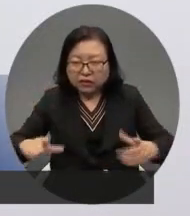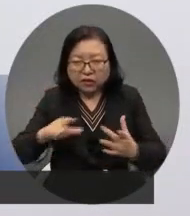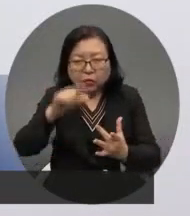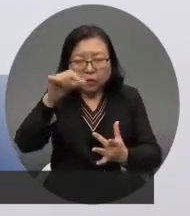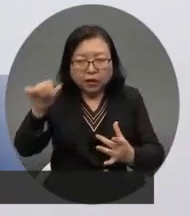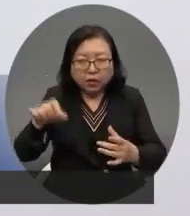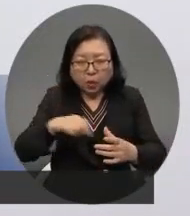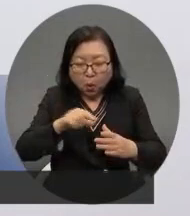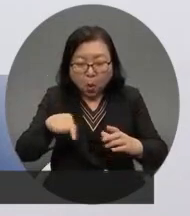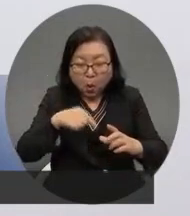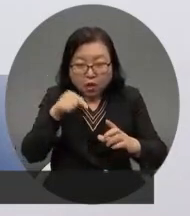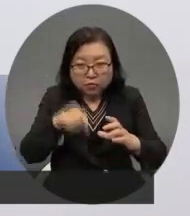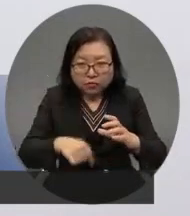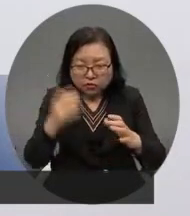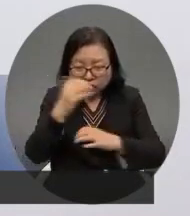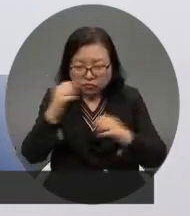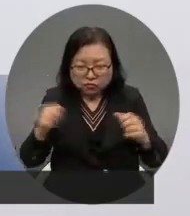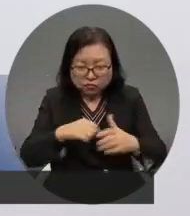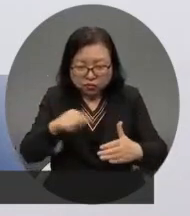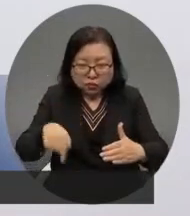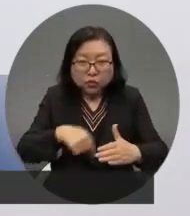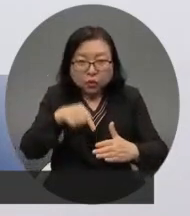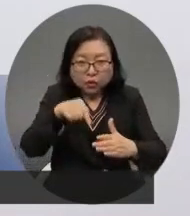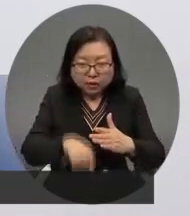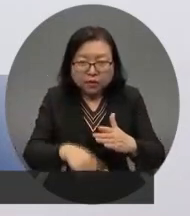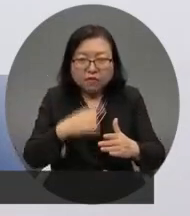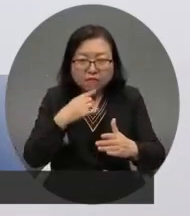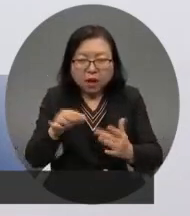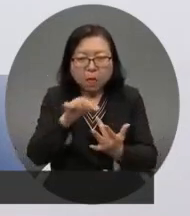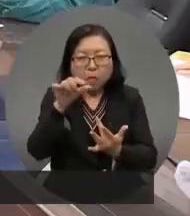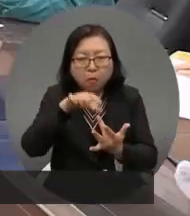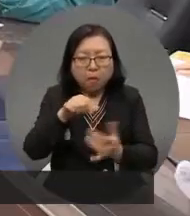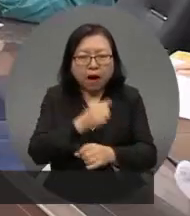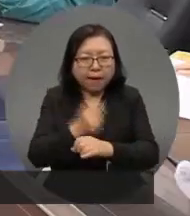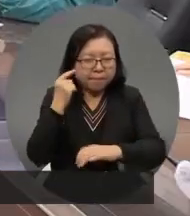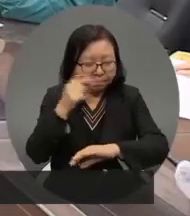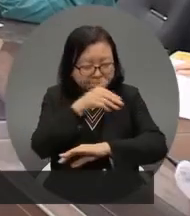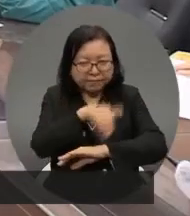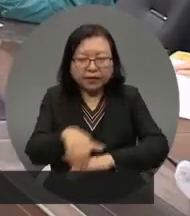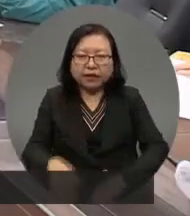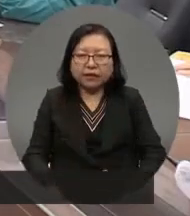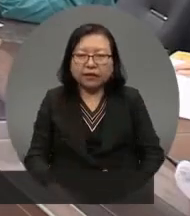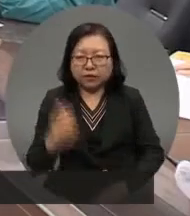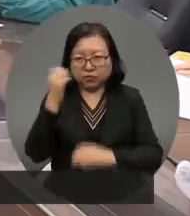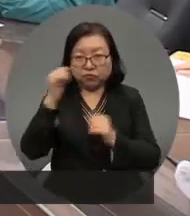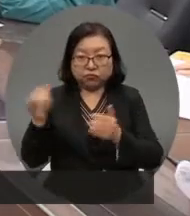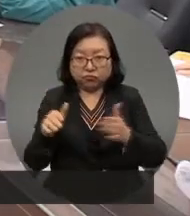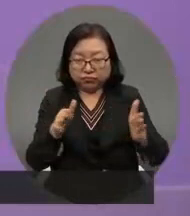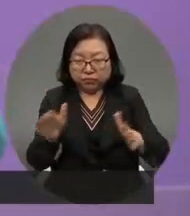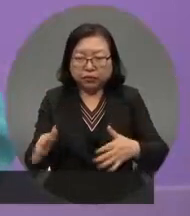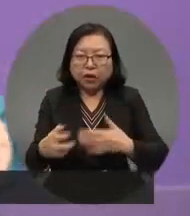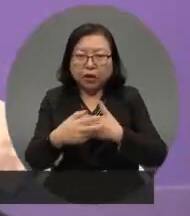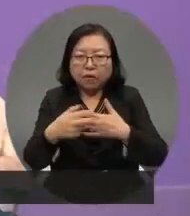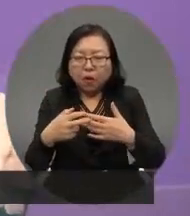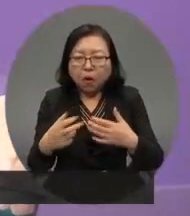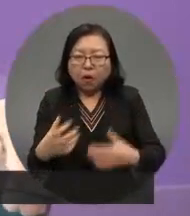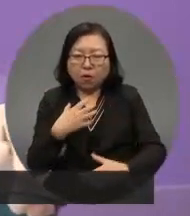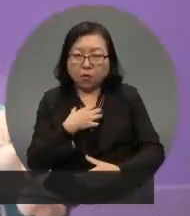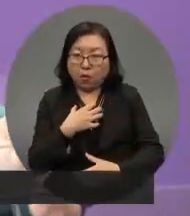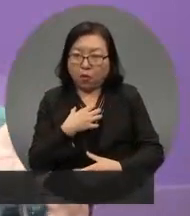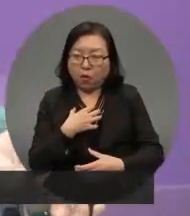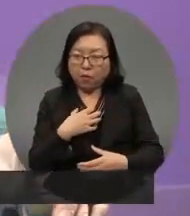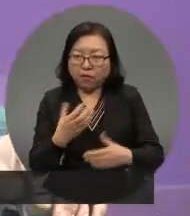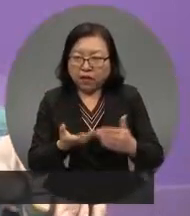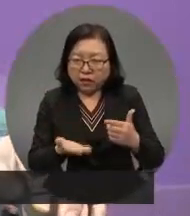일부를 충청북도로 한정해서 충원을 하겠다. 충청북도는 보건의료 재난위기 경보를